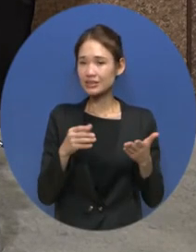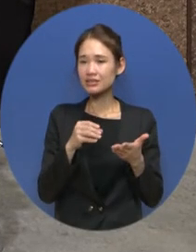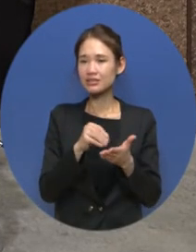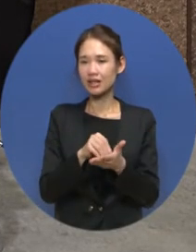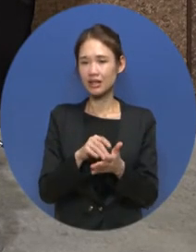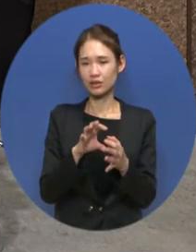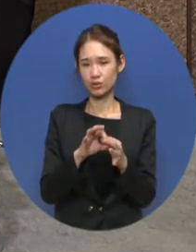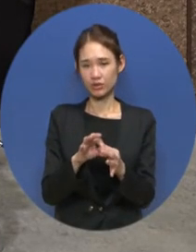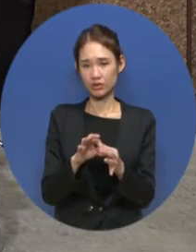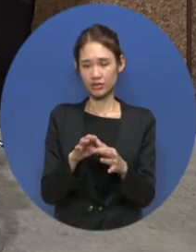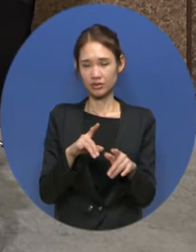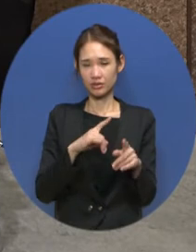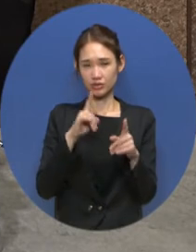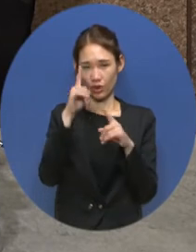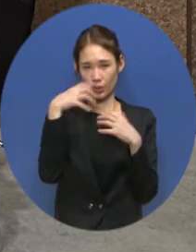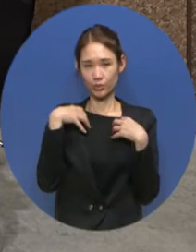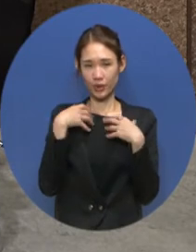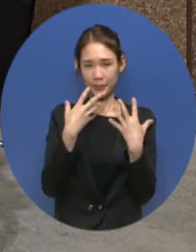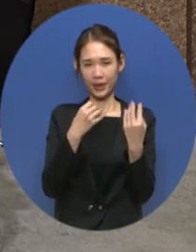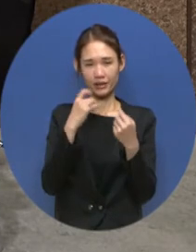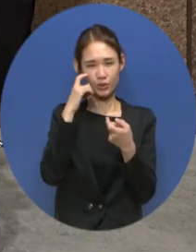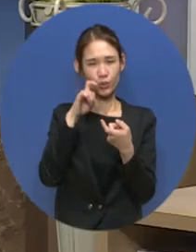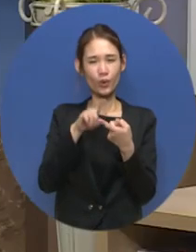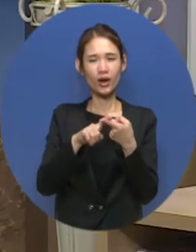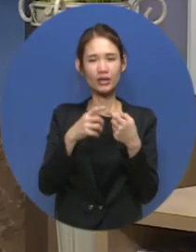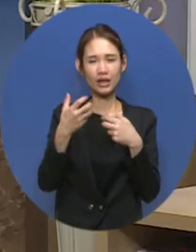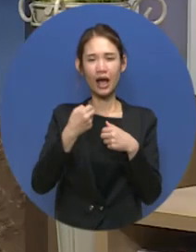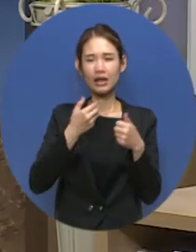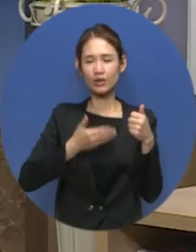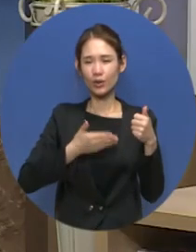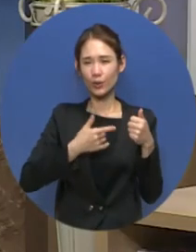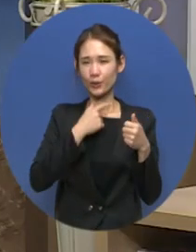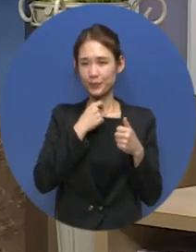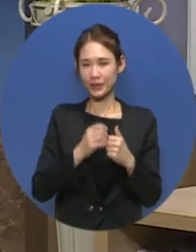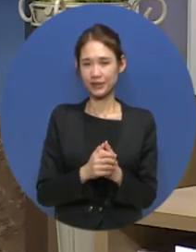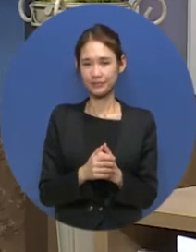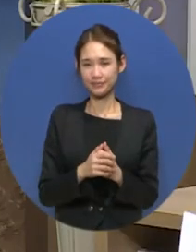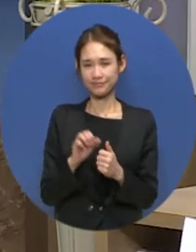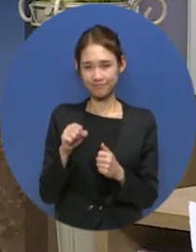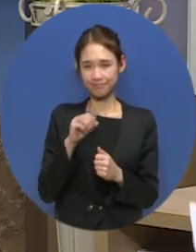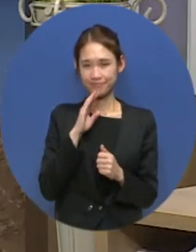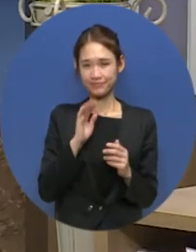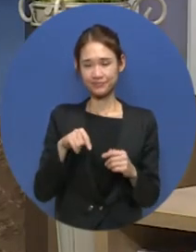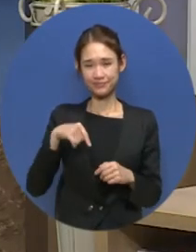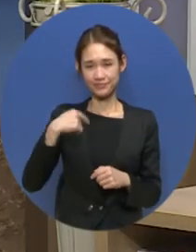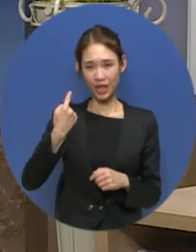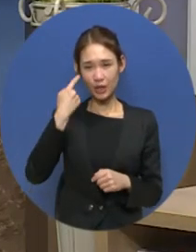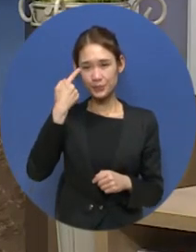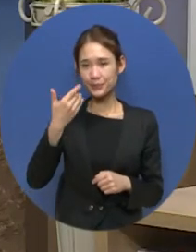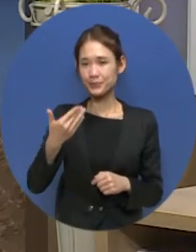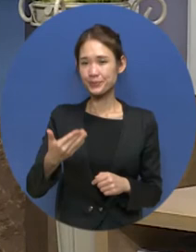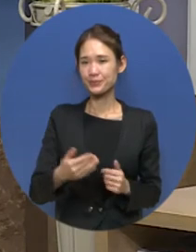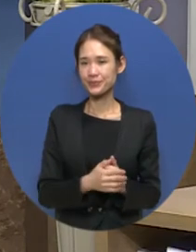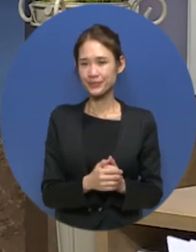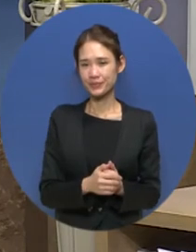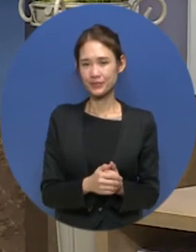부분에 대해서도 또 정부에서 많은 관심을 가져 주셨으면 하는 바람입니다. 네, 네, 그렇습니다. 네. 그럼 이제 다음 질문으로